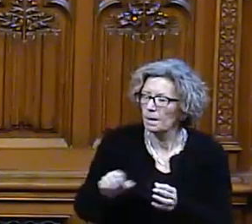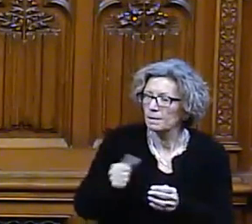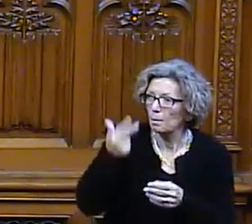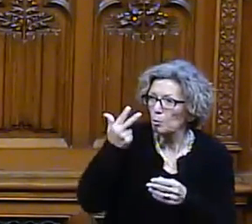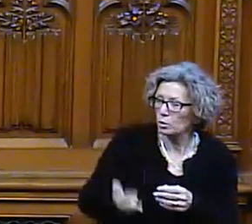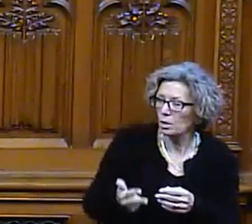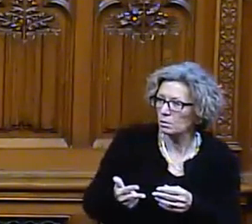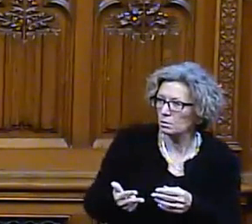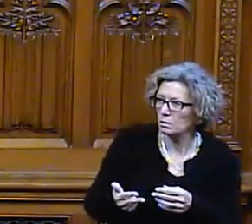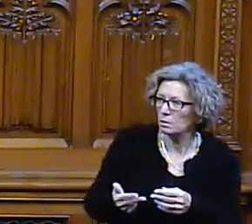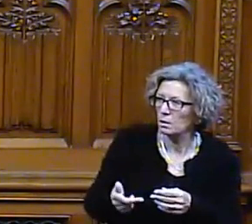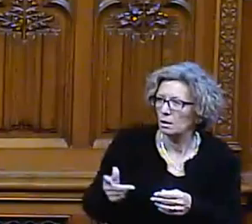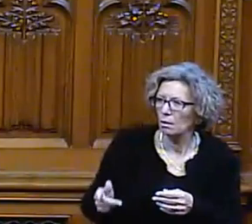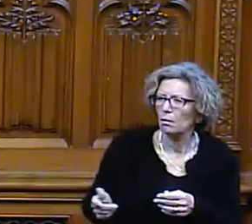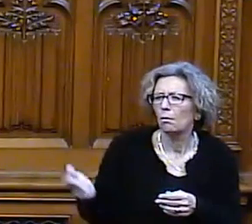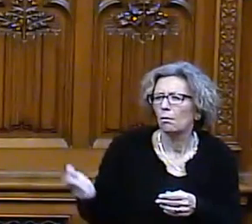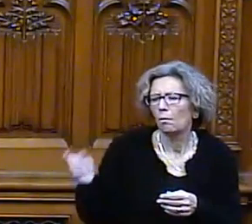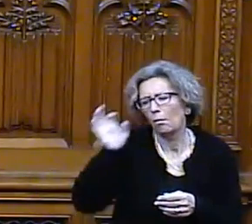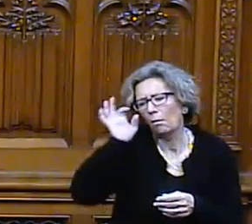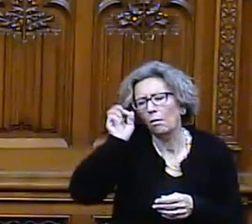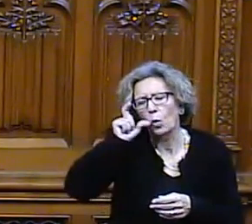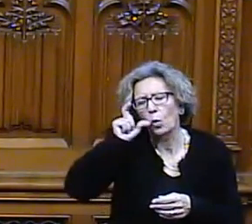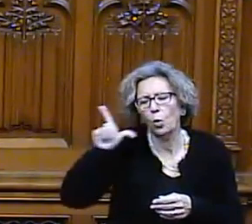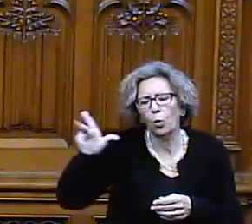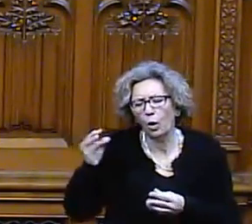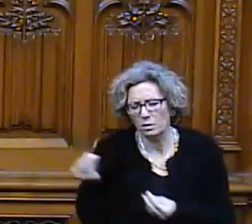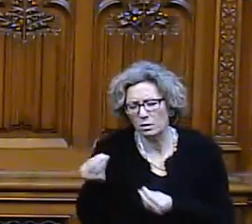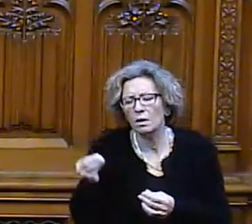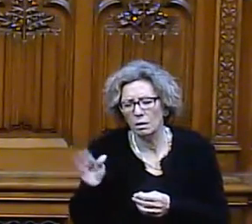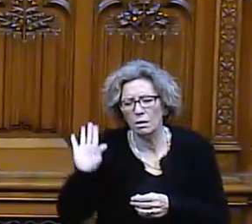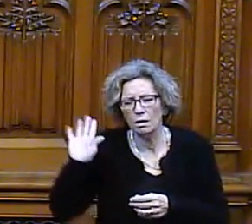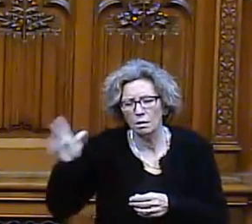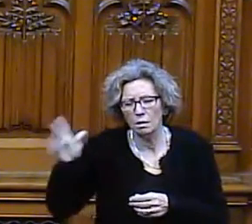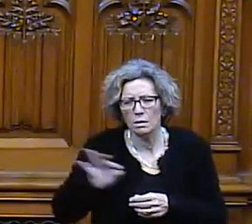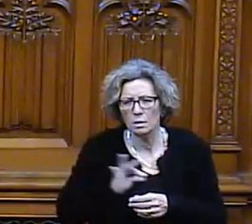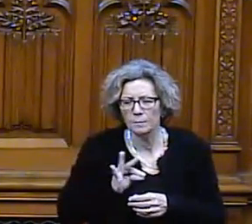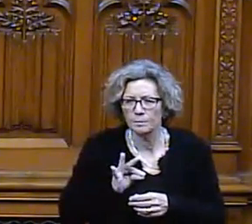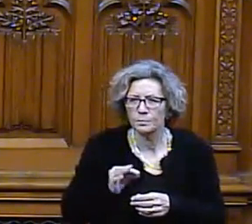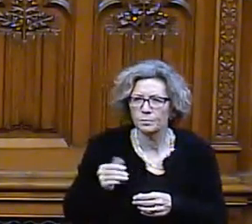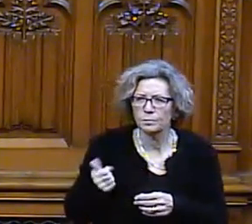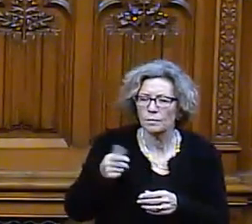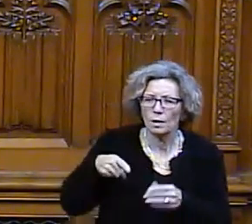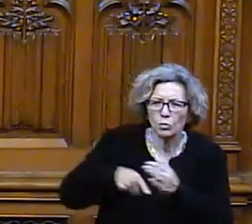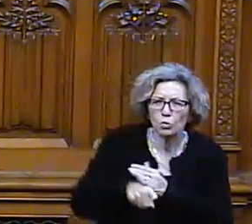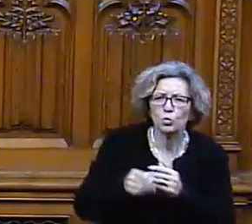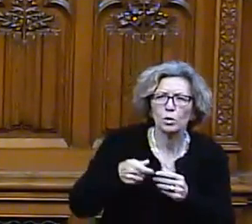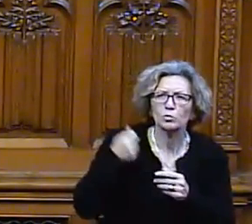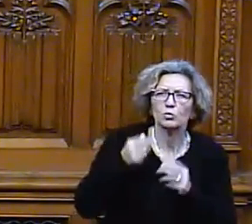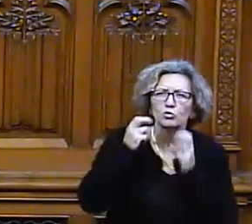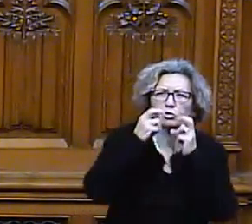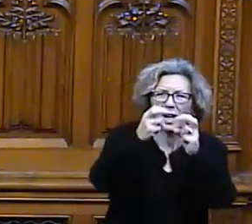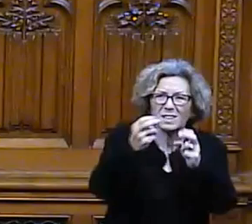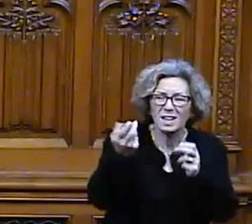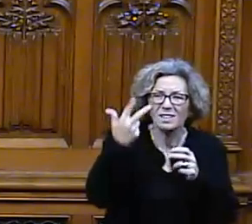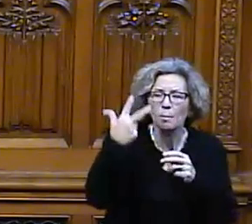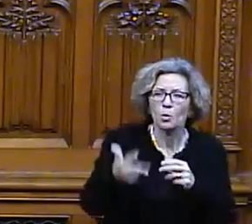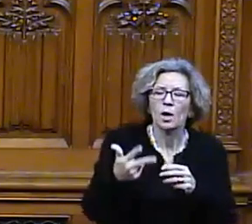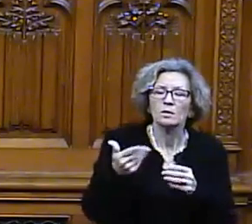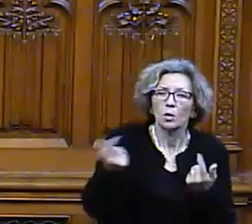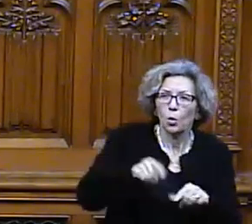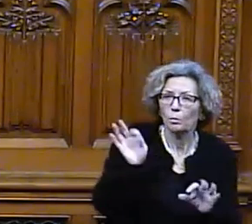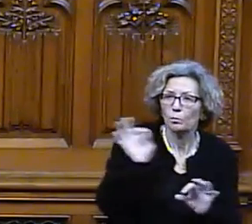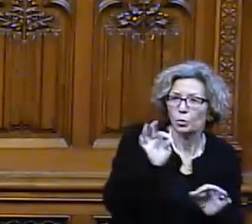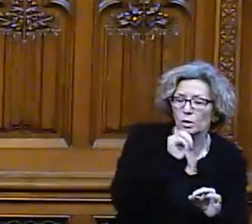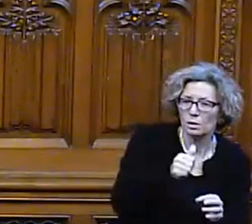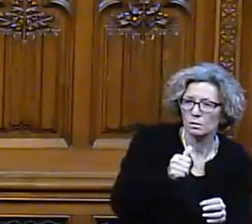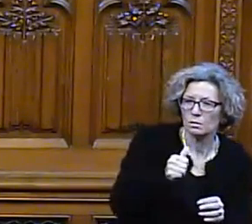30, lauter coole Sachen. Der Kollege Margolis, ja. Tempo 30 auf Durchzugstraßen, kommt es jetzt, kommt es nicht.